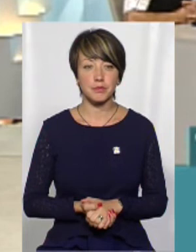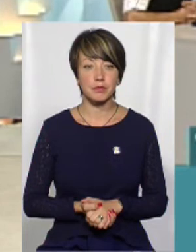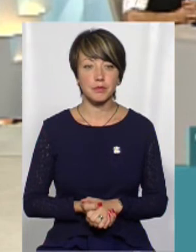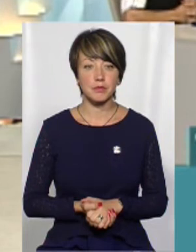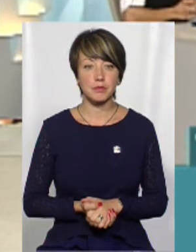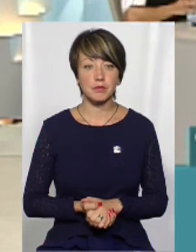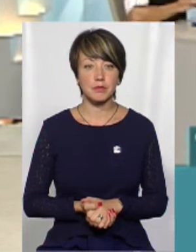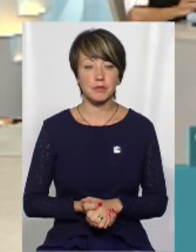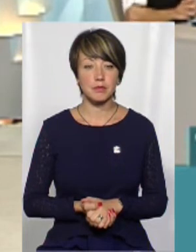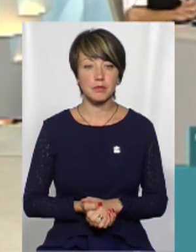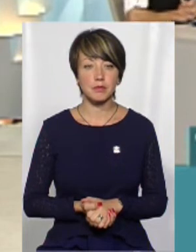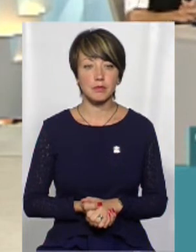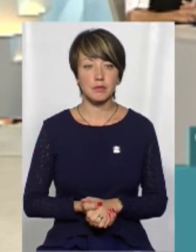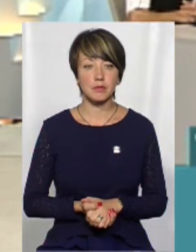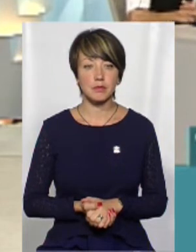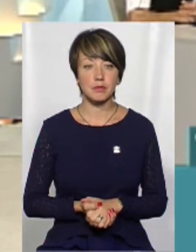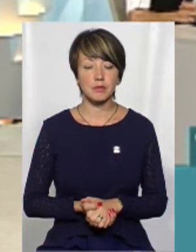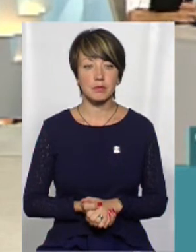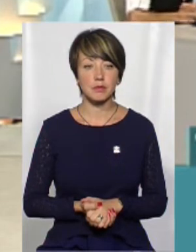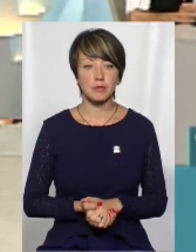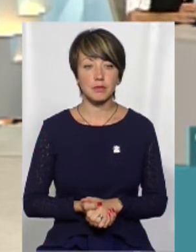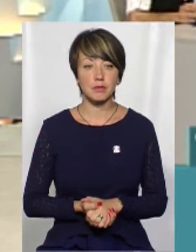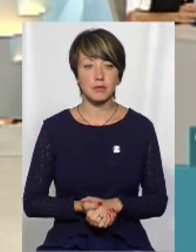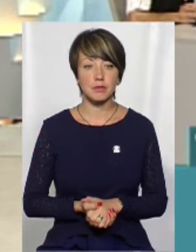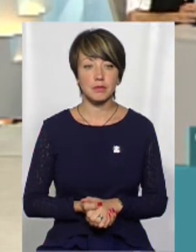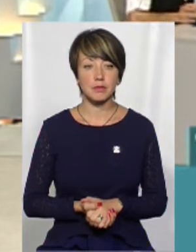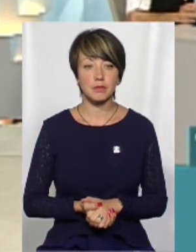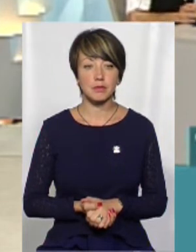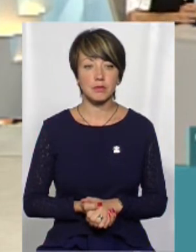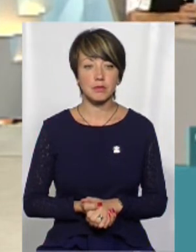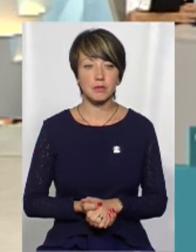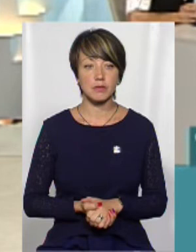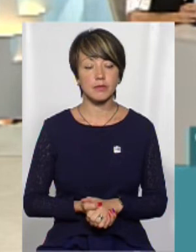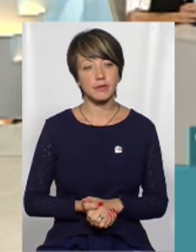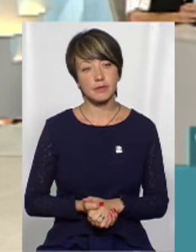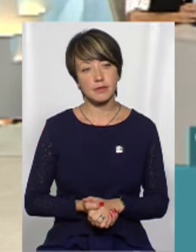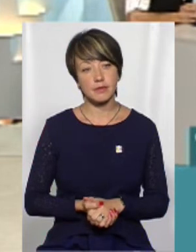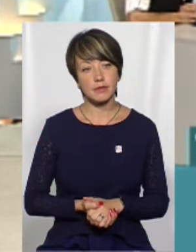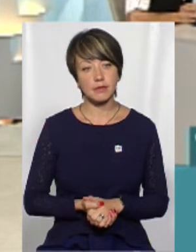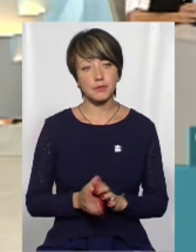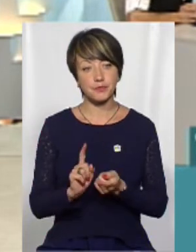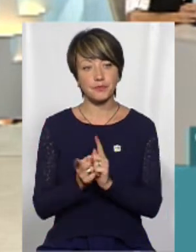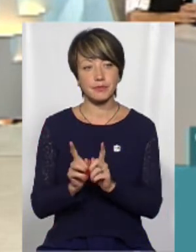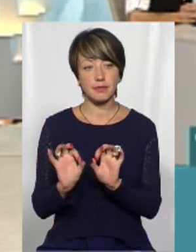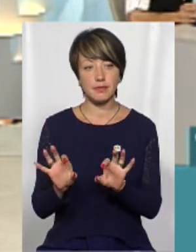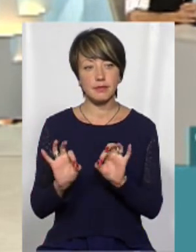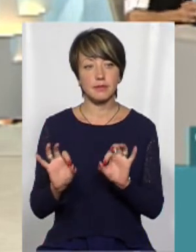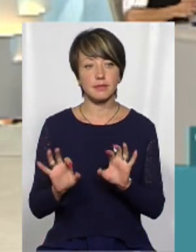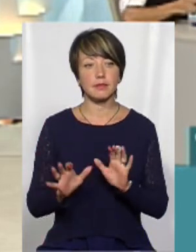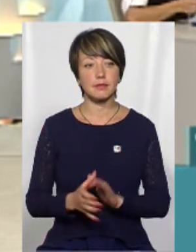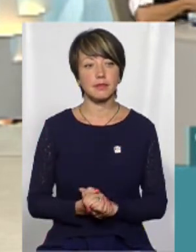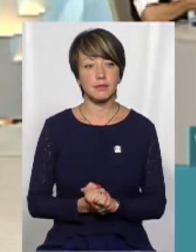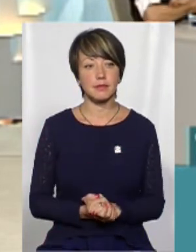est-ce que vous connaissez qu'il y a beaucoup des entrepreneurs qui travaillent en cachant, en sombre? Et c'est difficile de